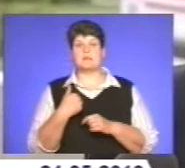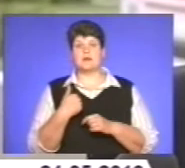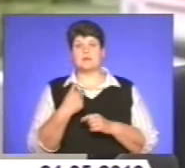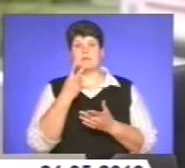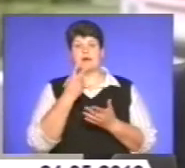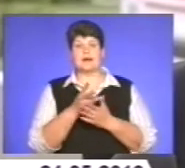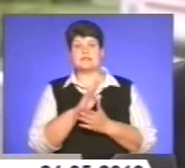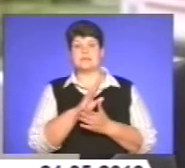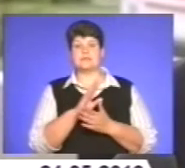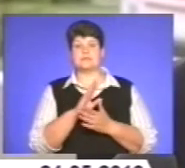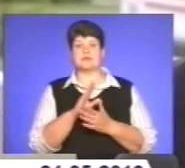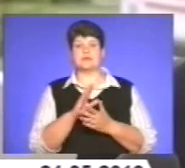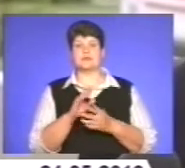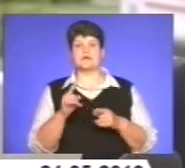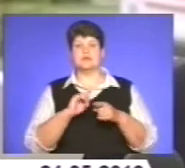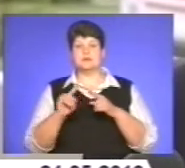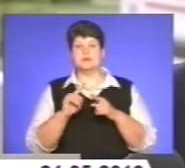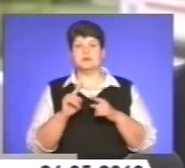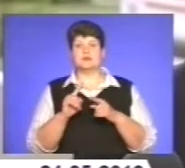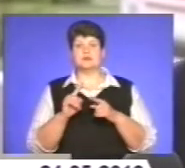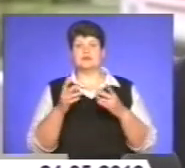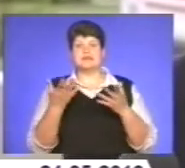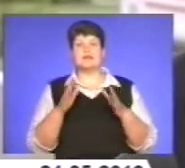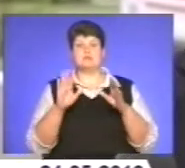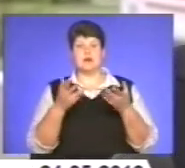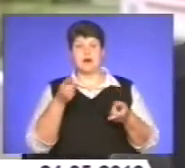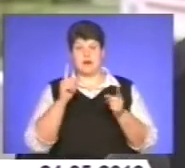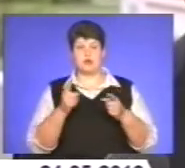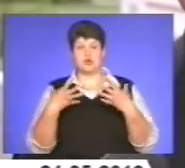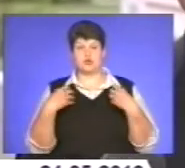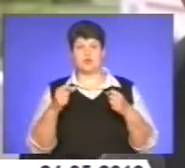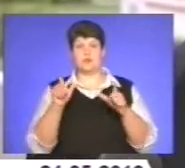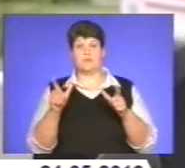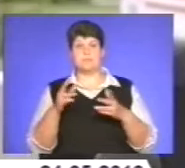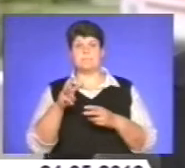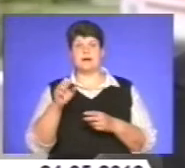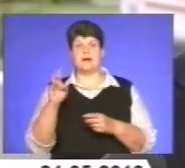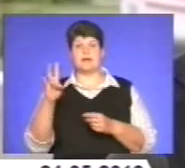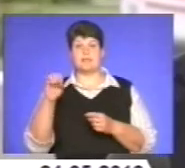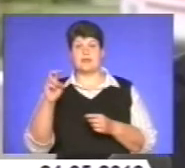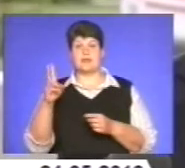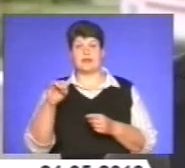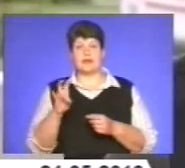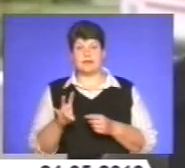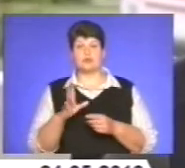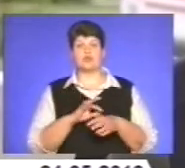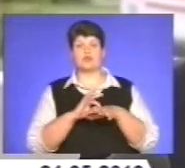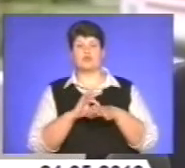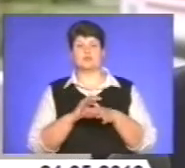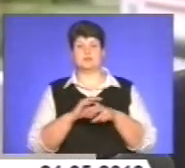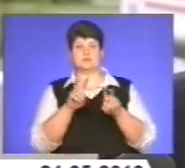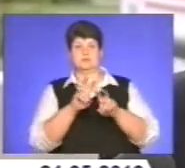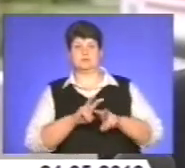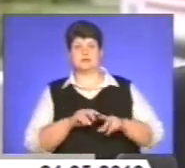стани. Тобто людина, яка попала в невідкладний стан, це або реально здорова людина, або є манекен. І тому, проводячи якісь діагностичні